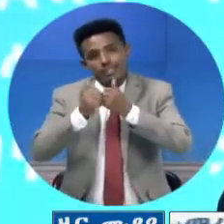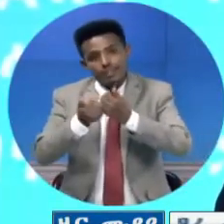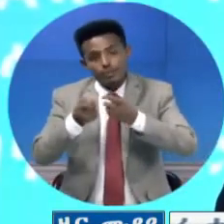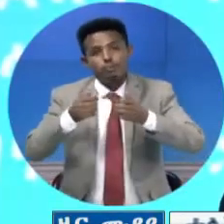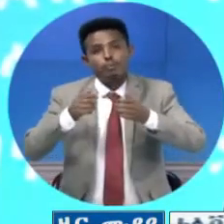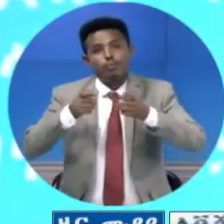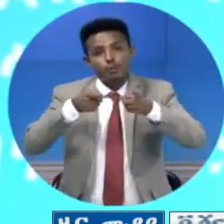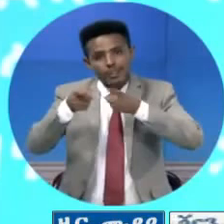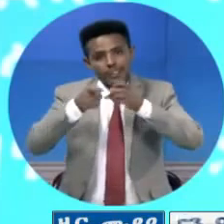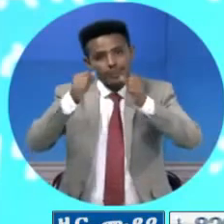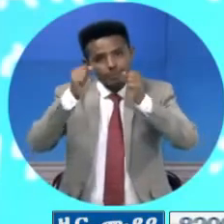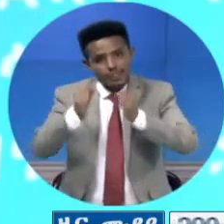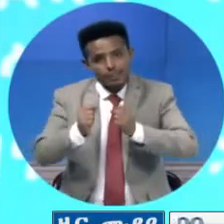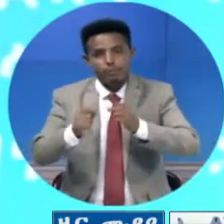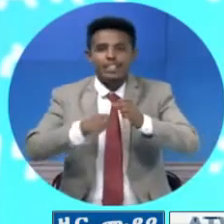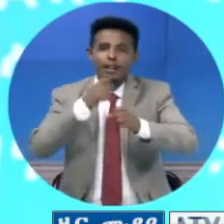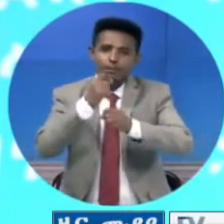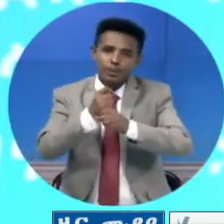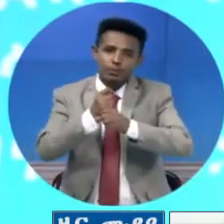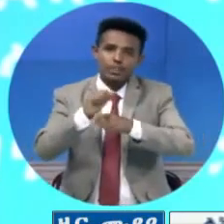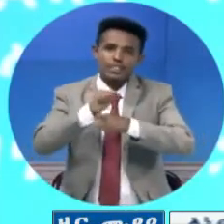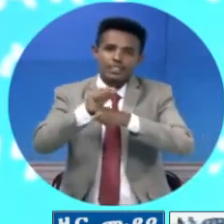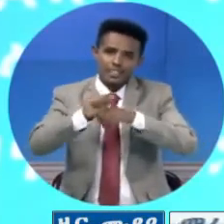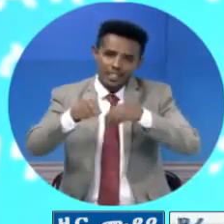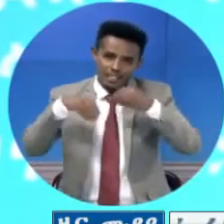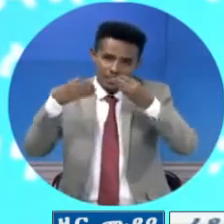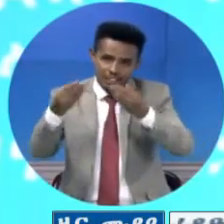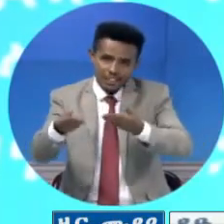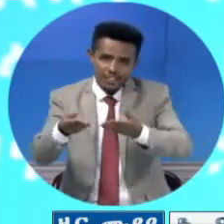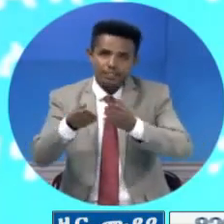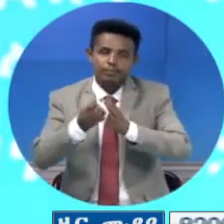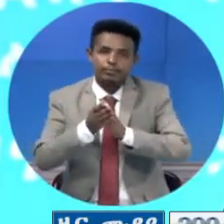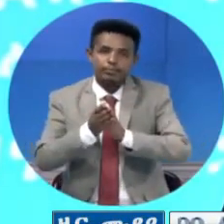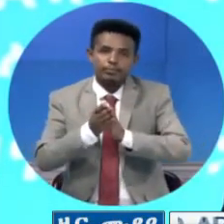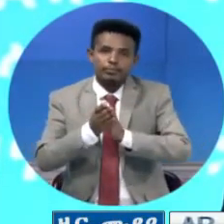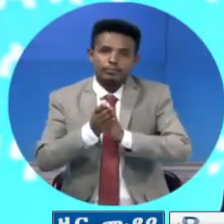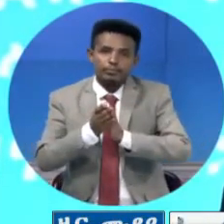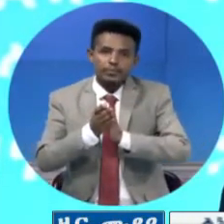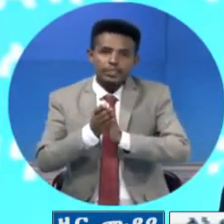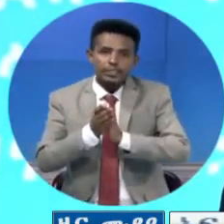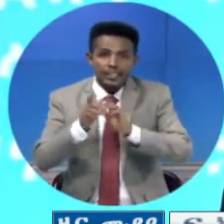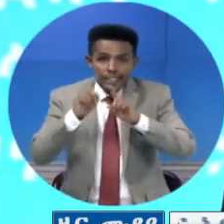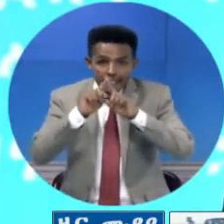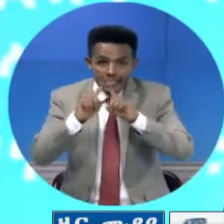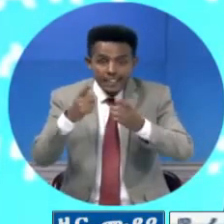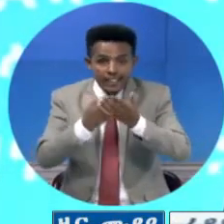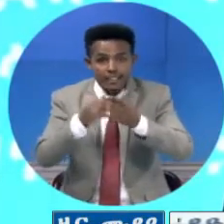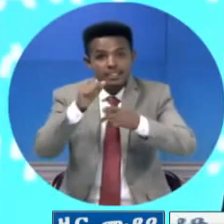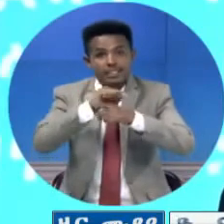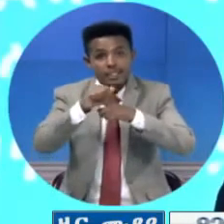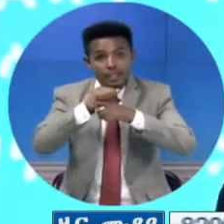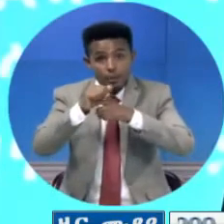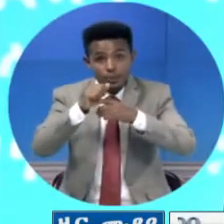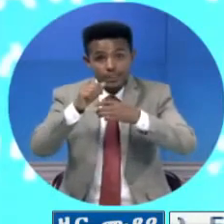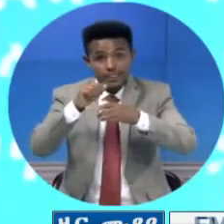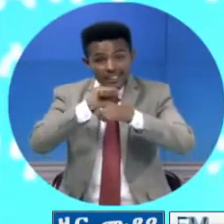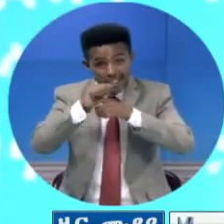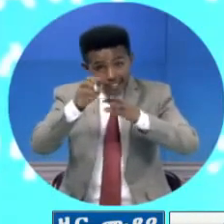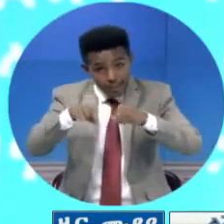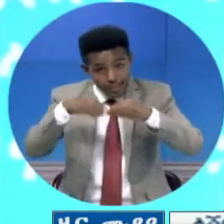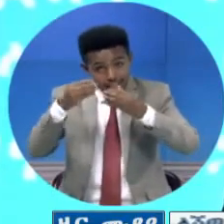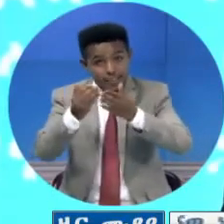የሚለውን በየአመቱ ስልጠና ይሰጣል። ከእያንዳንዱ ሰብል አብሮ ማለት ነው። ነገር ግን እነዚህ ስልጠና ከመስጠት